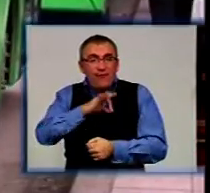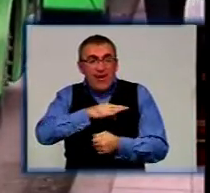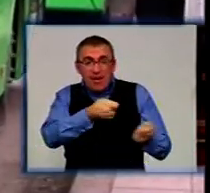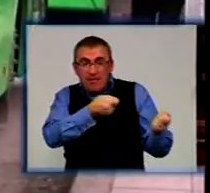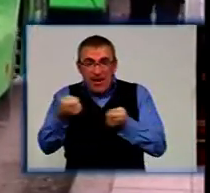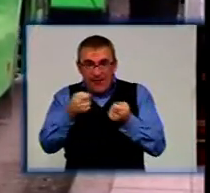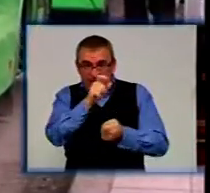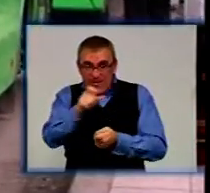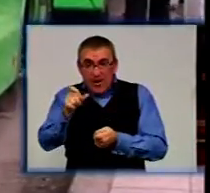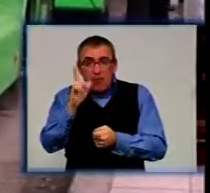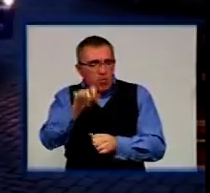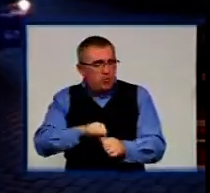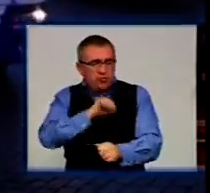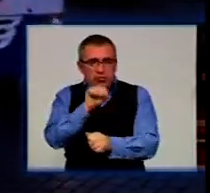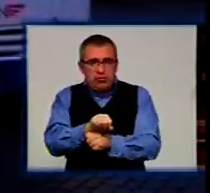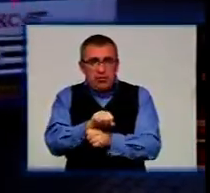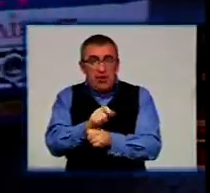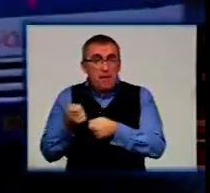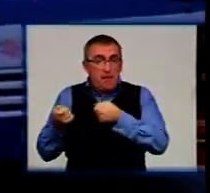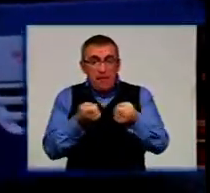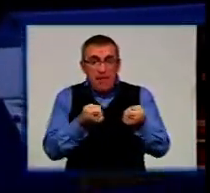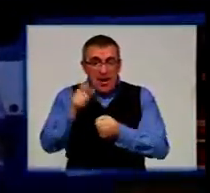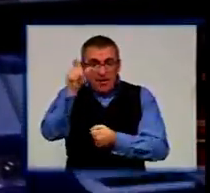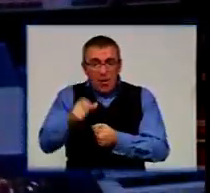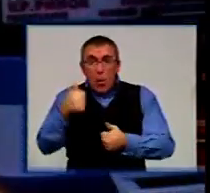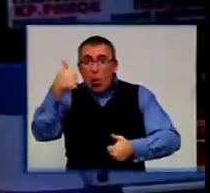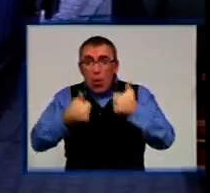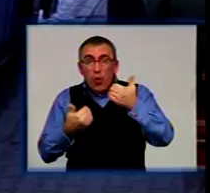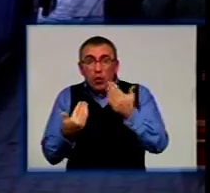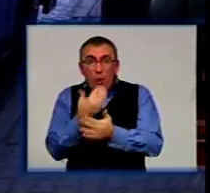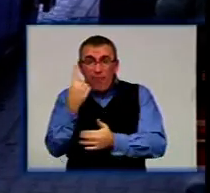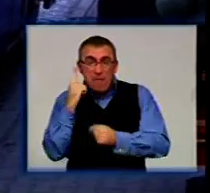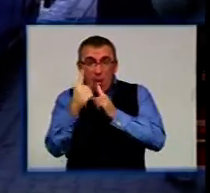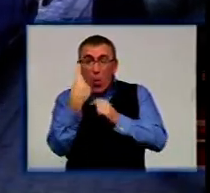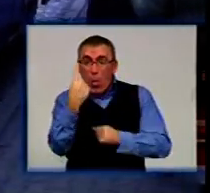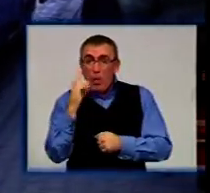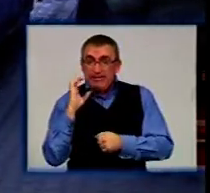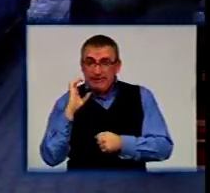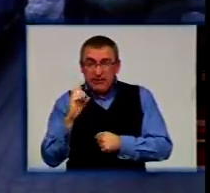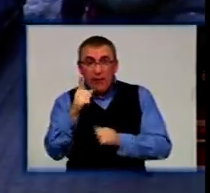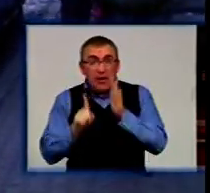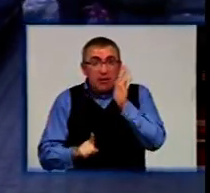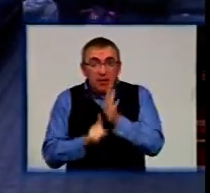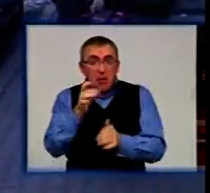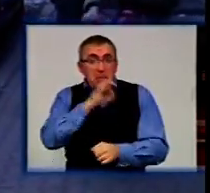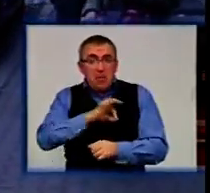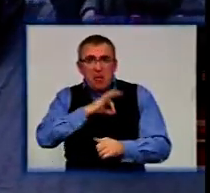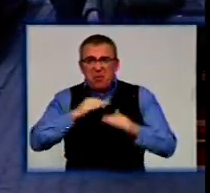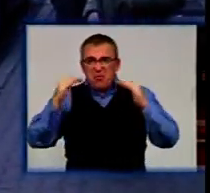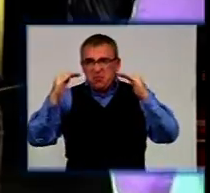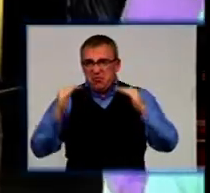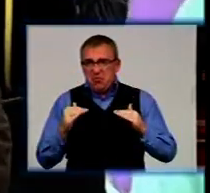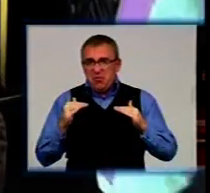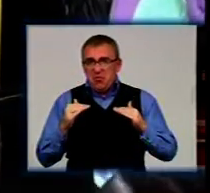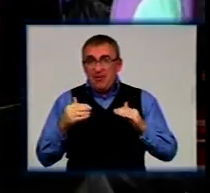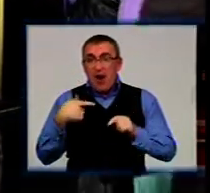перевезення, вони можуть зупинитись. Перевізники жаліються на конкурентів. Новий маршрут – 1С. Кажуть, після його старту прибутки суттєво знизились. Зі